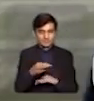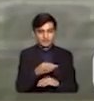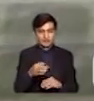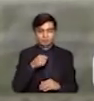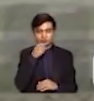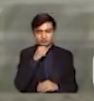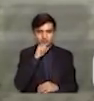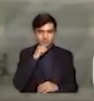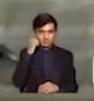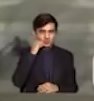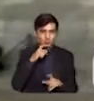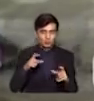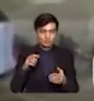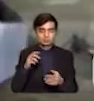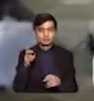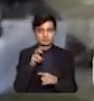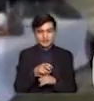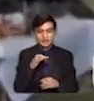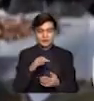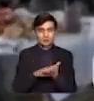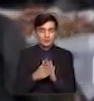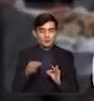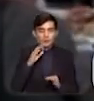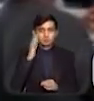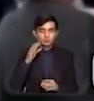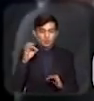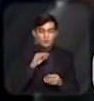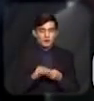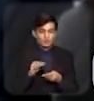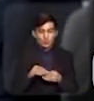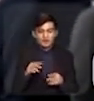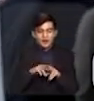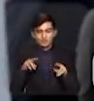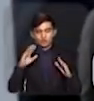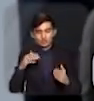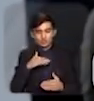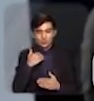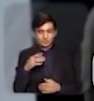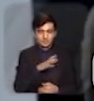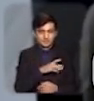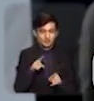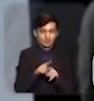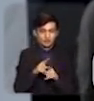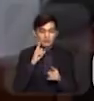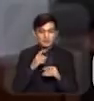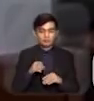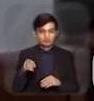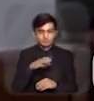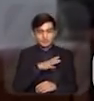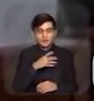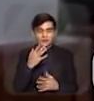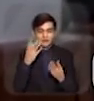шешу жолын талқыға салды. Алдағы уақытта осындай оқыс жайтты қайталанбау үшін жиналған кеңес бірнеше күн жалғаспақ.